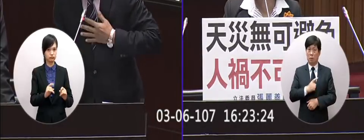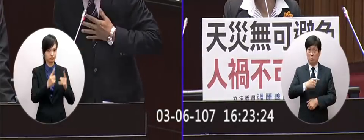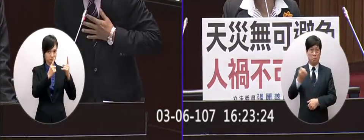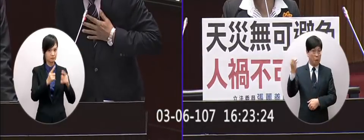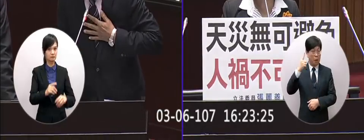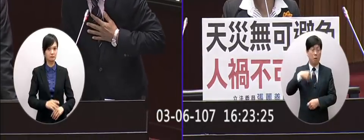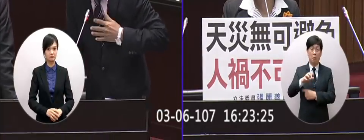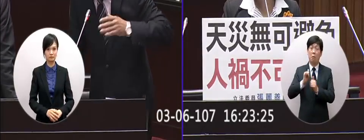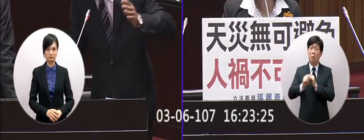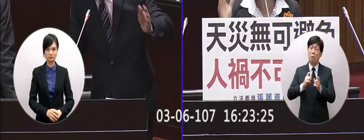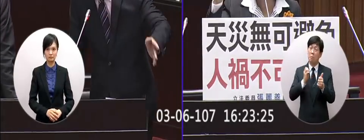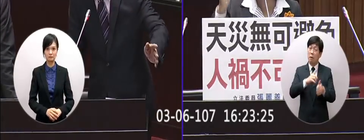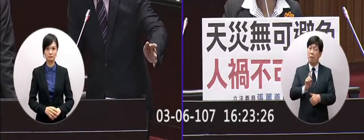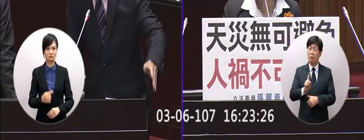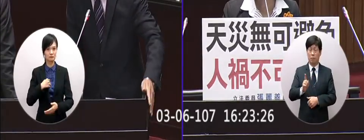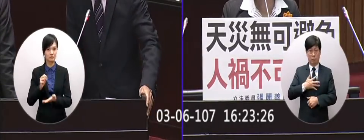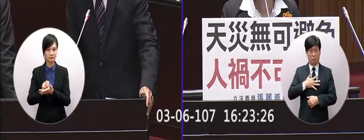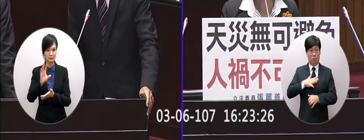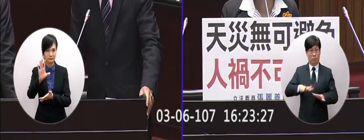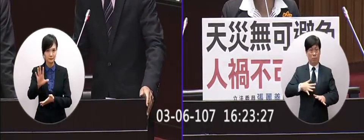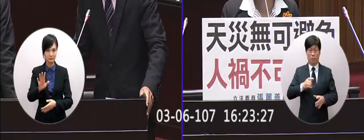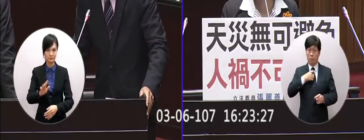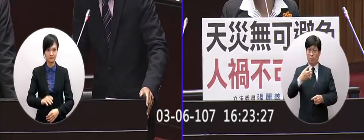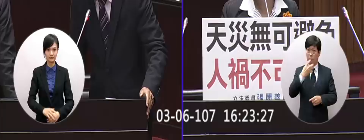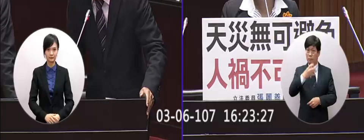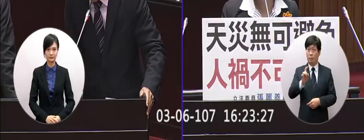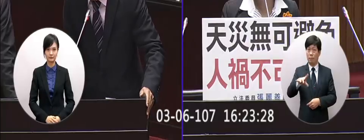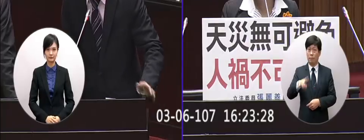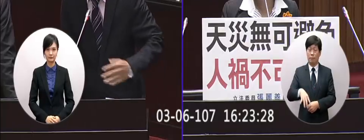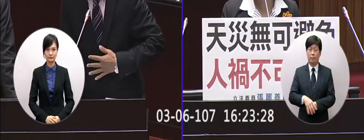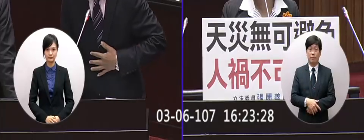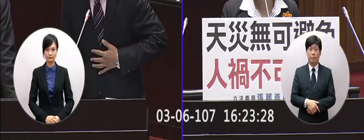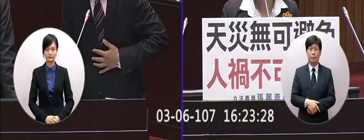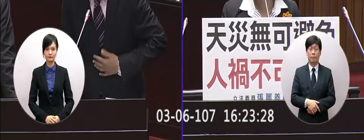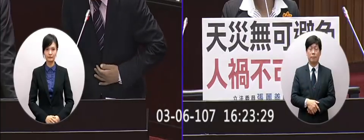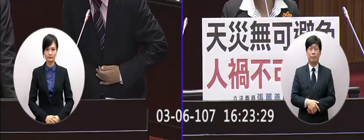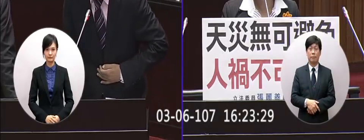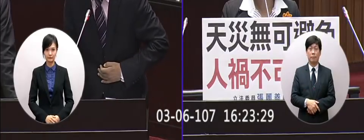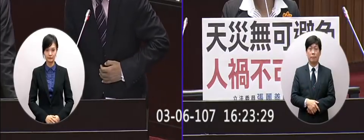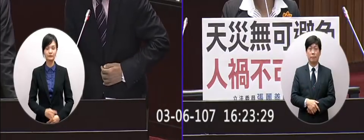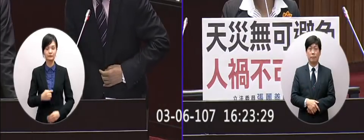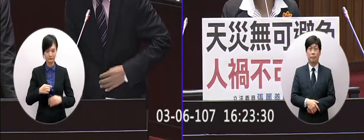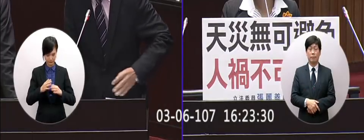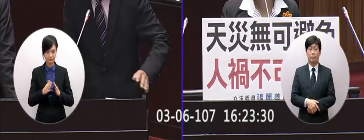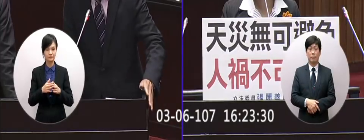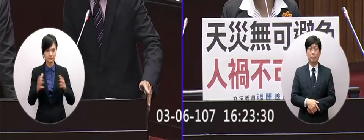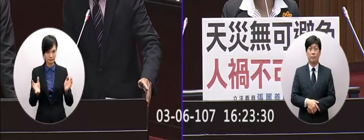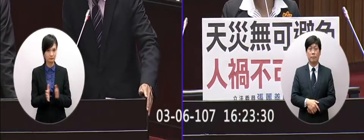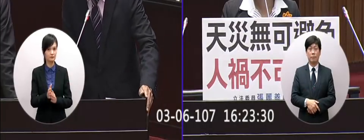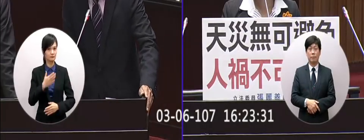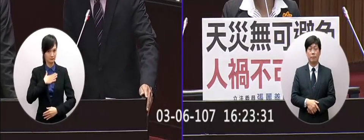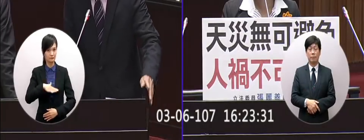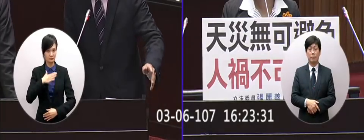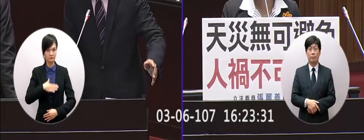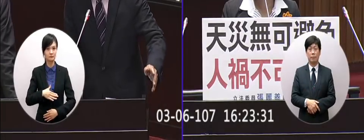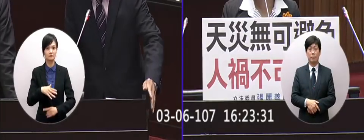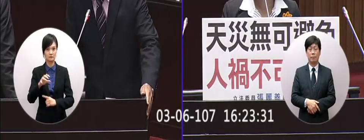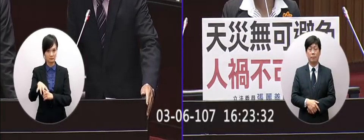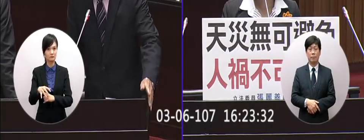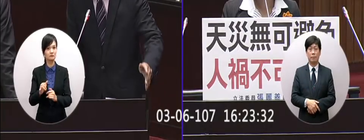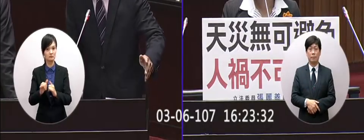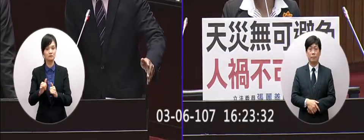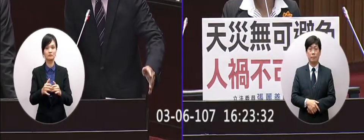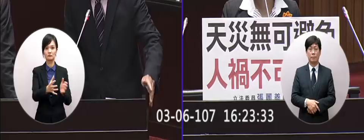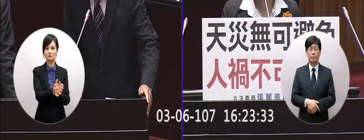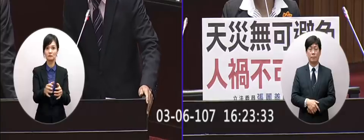听过农民的心声无？你知道农民的损失在倒位无？ 完全知影，所有的农民、农民团体，包